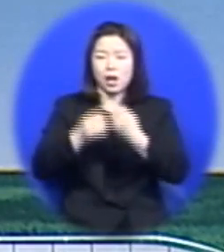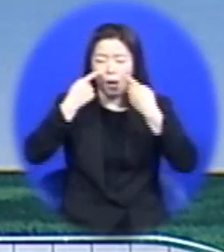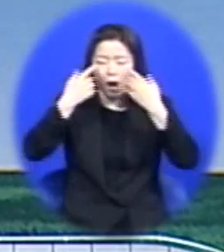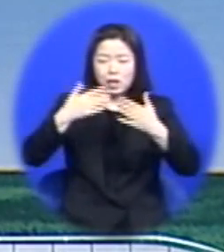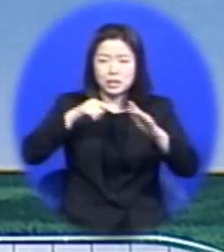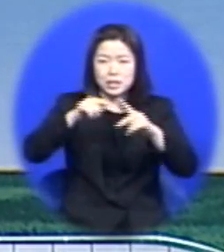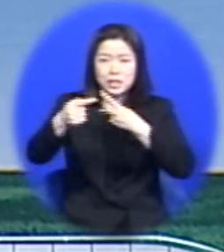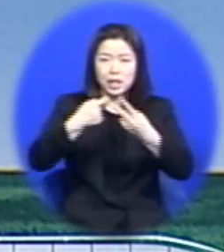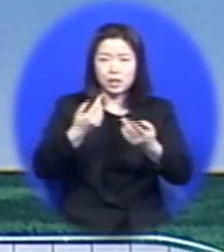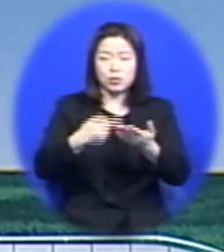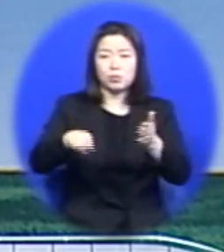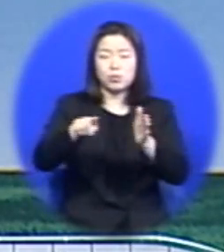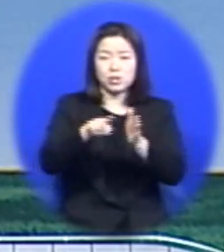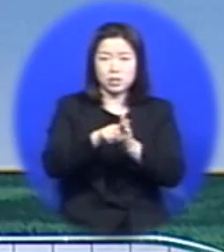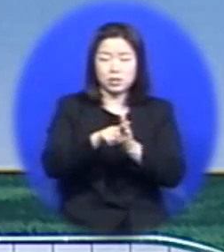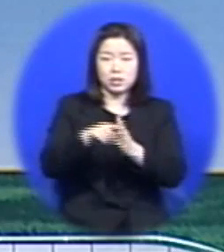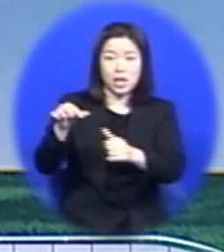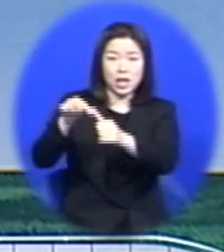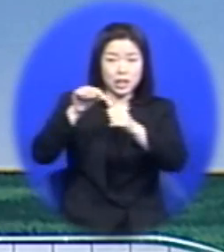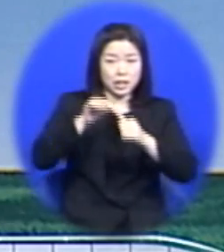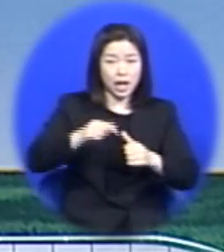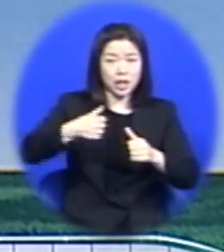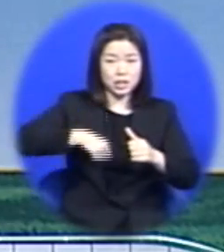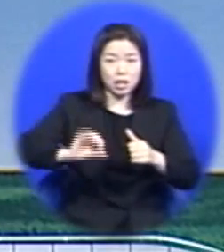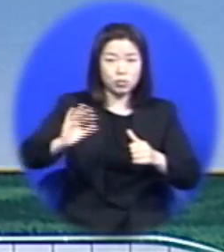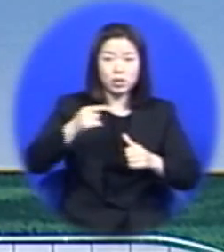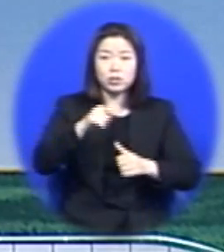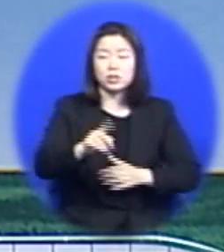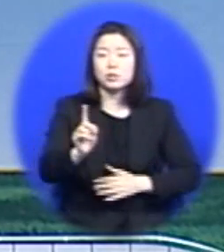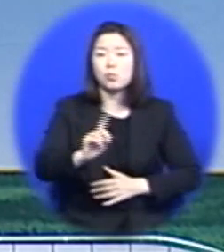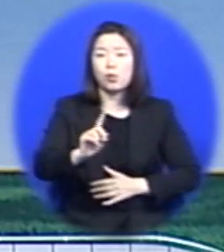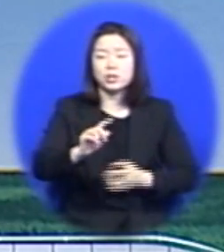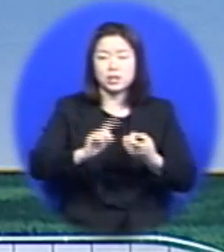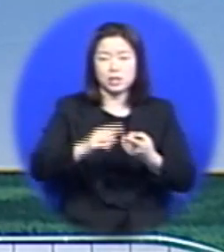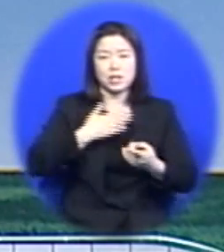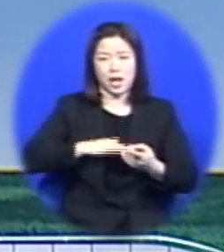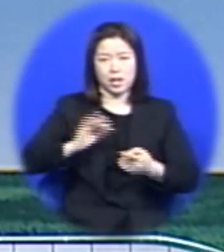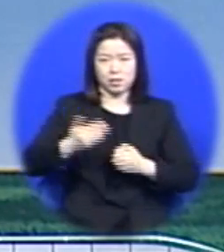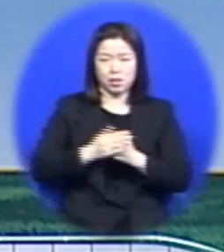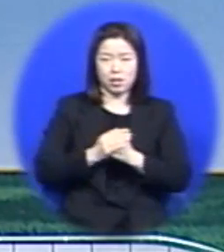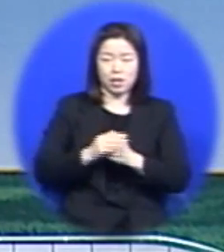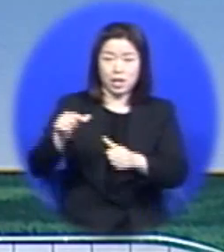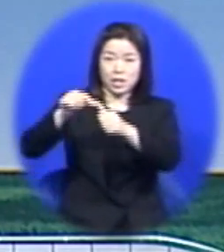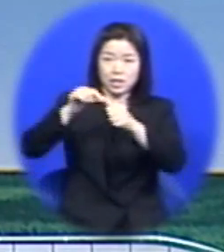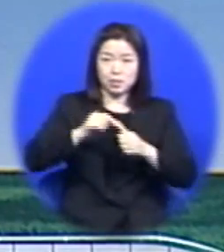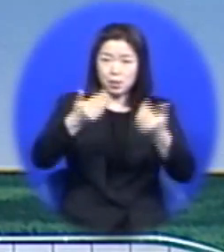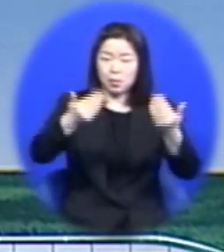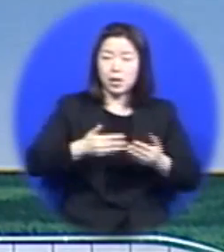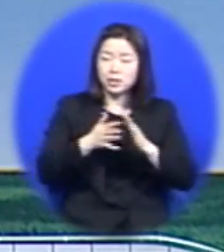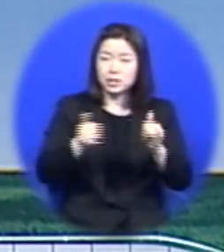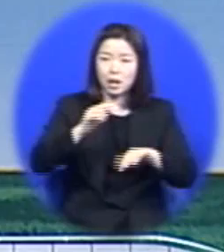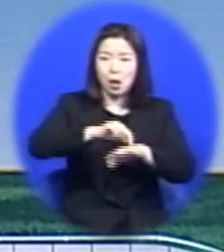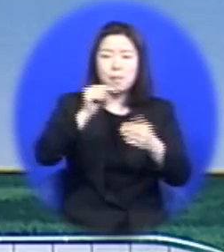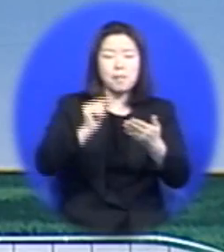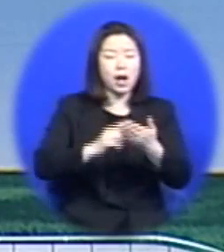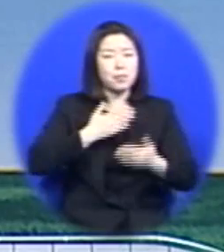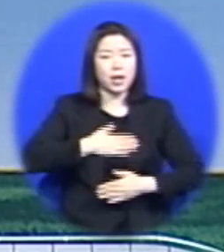이해하려면 양자가 된 것이 무엇인지, 입양을 받은 자의 심정을 알아야